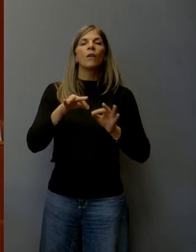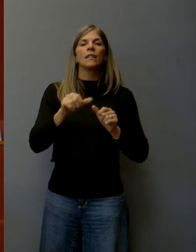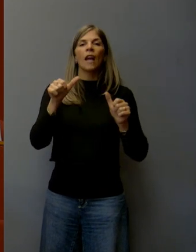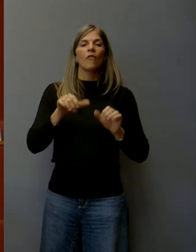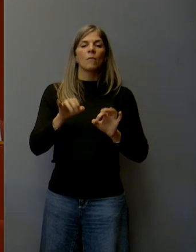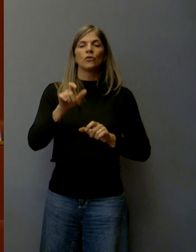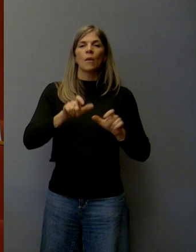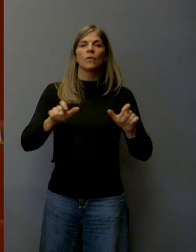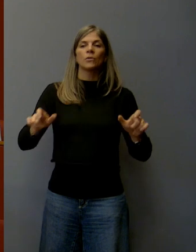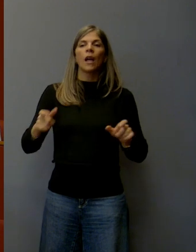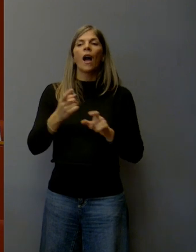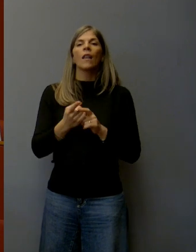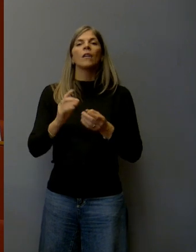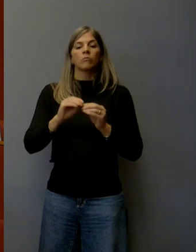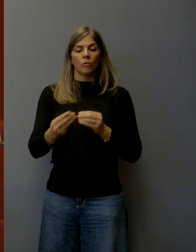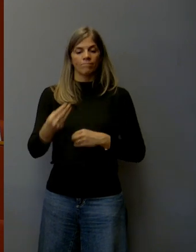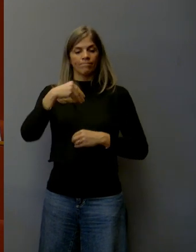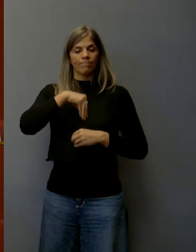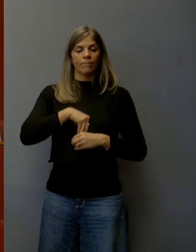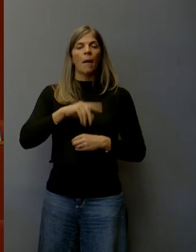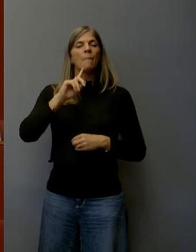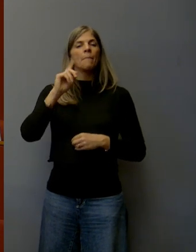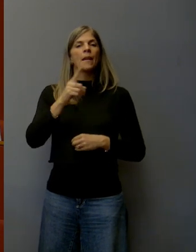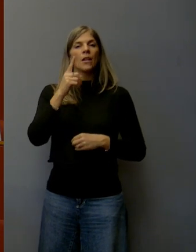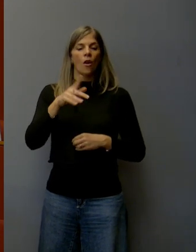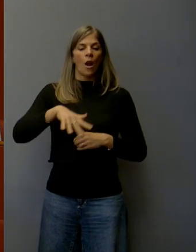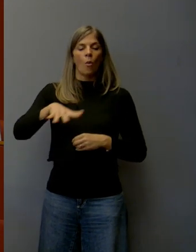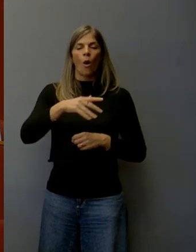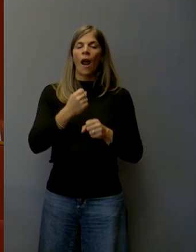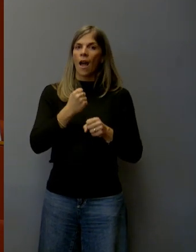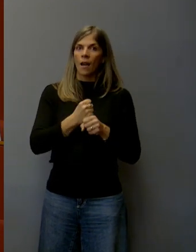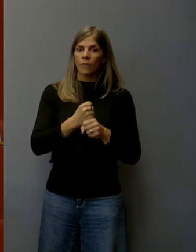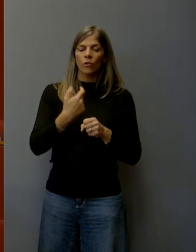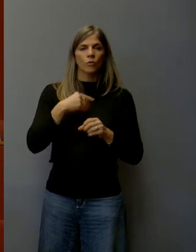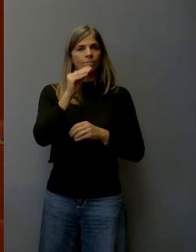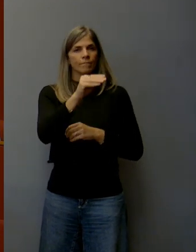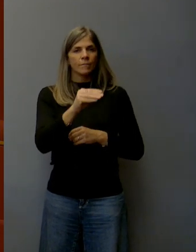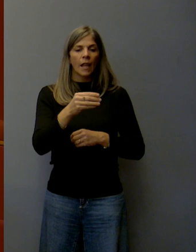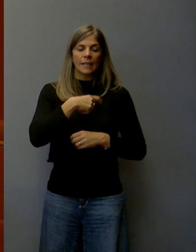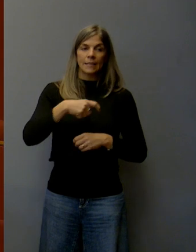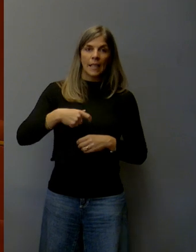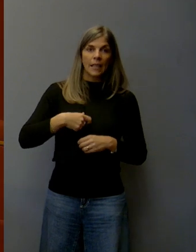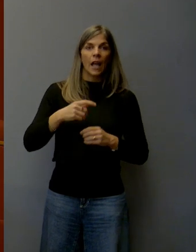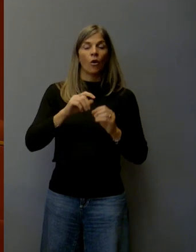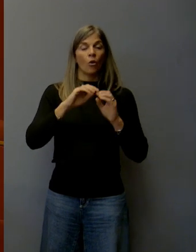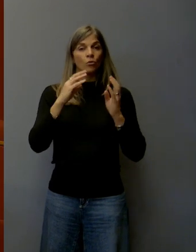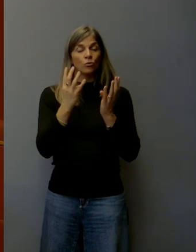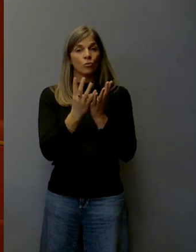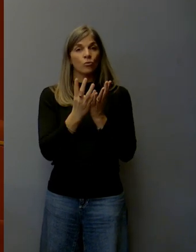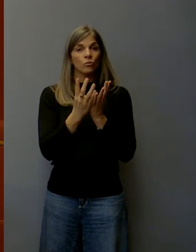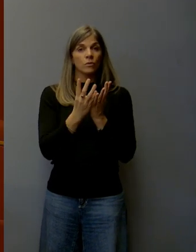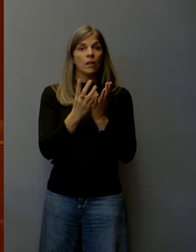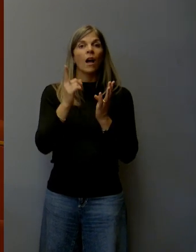l'acquisizione di maggior consapevolezza rispetto al proprio agire nei luoghi di lavoro impegna il sindaco e la giunta a sostenere